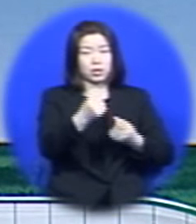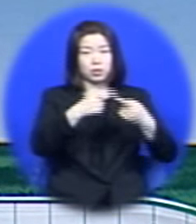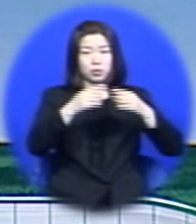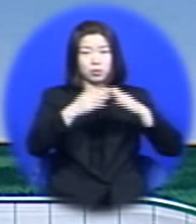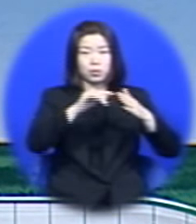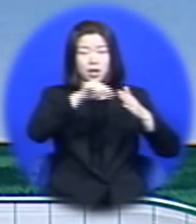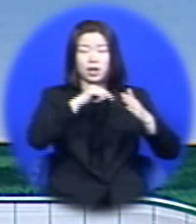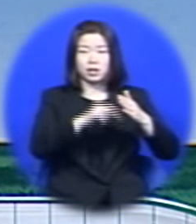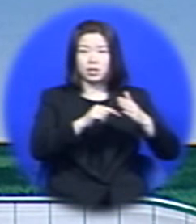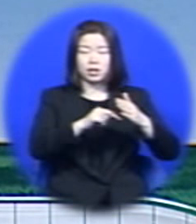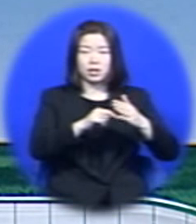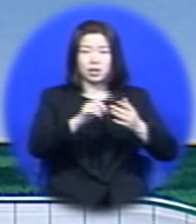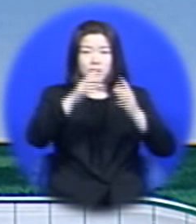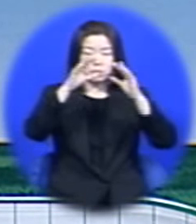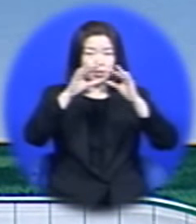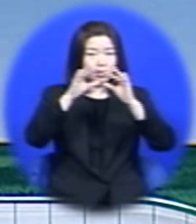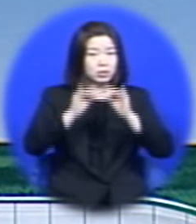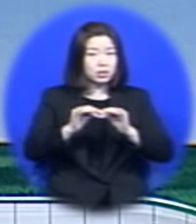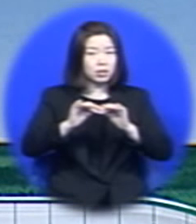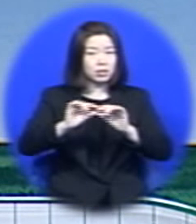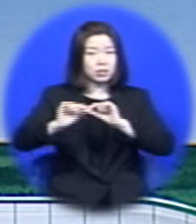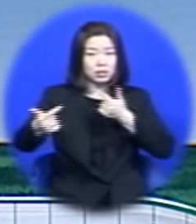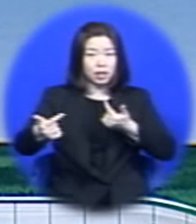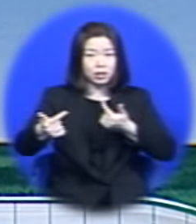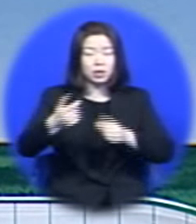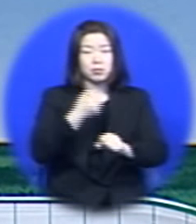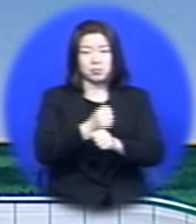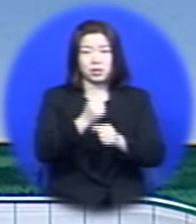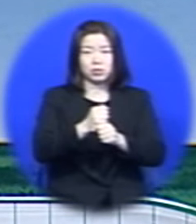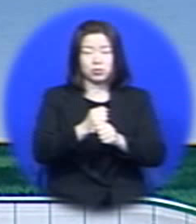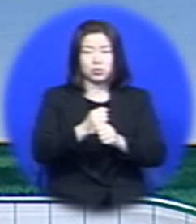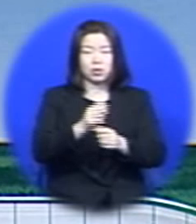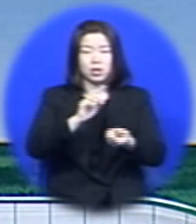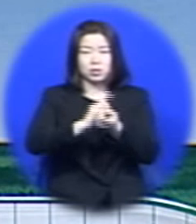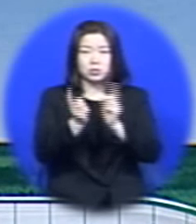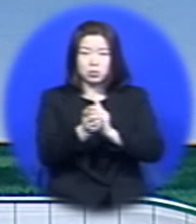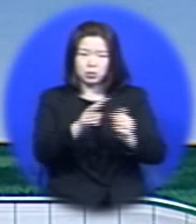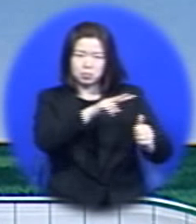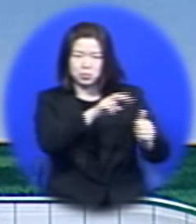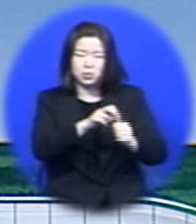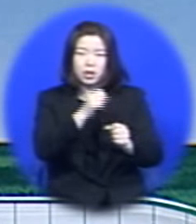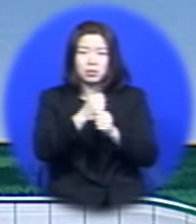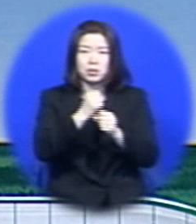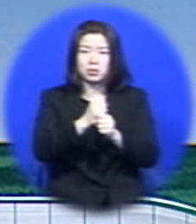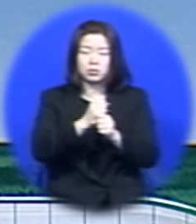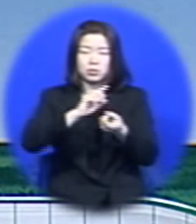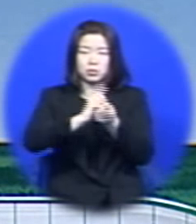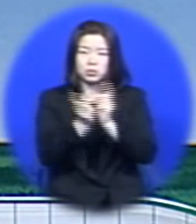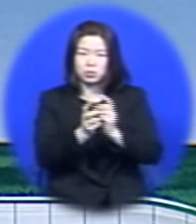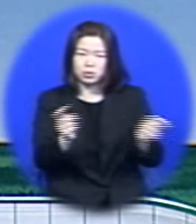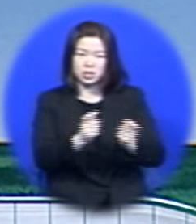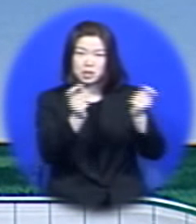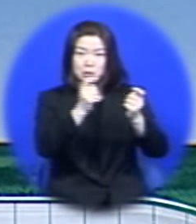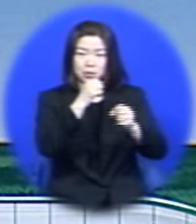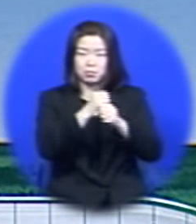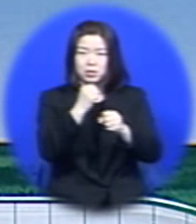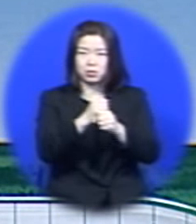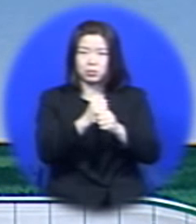서로 의견이 대립되게 만들고 그리고는 서로 미워하게 만들고 싸우게 만들고